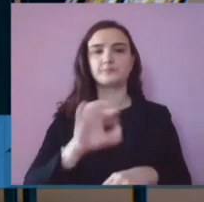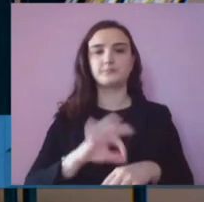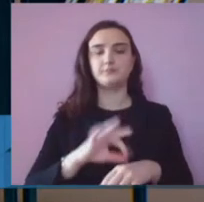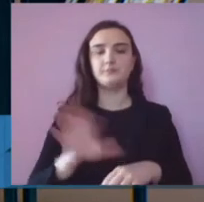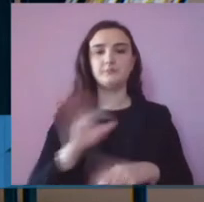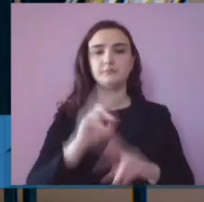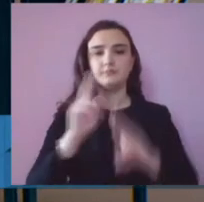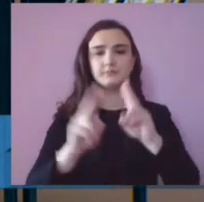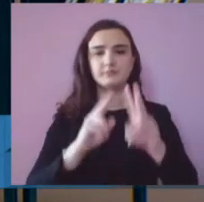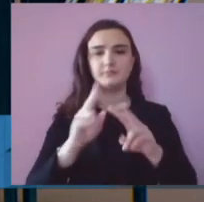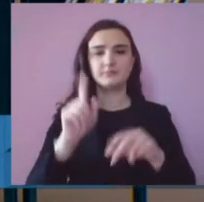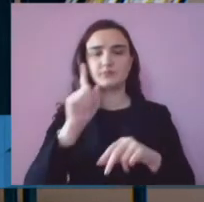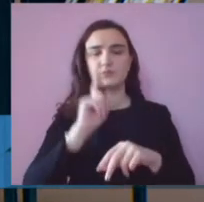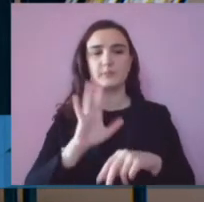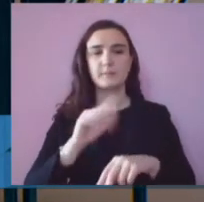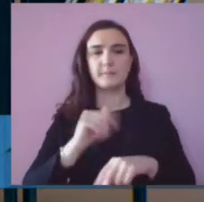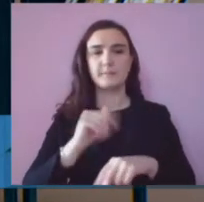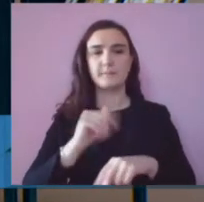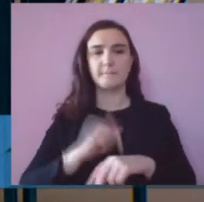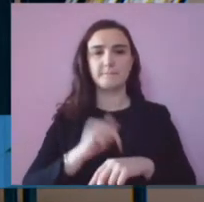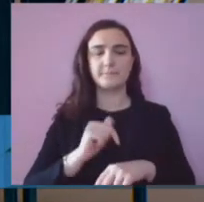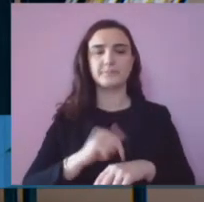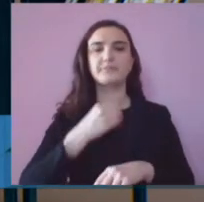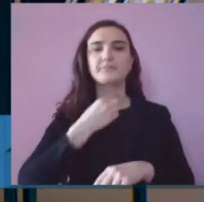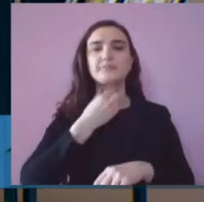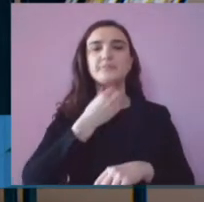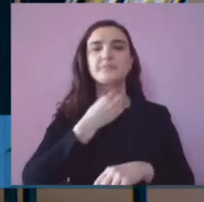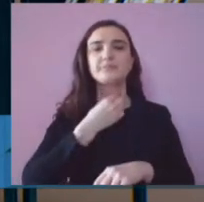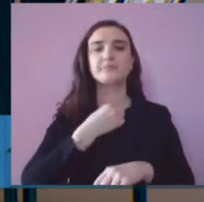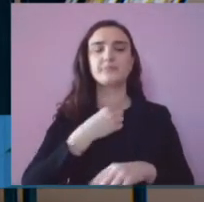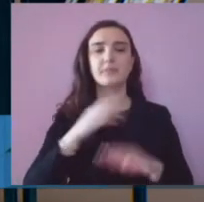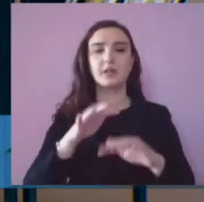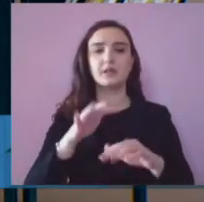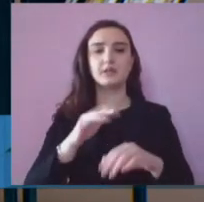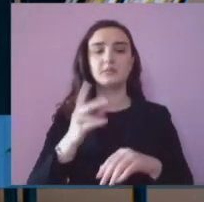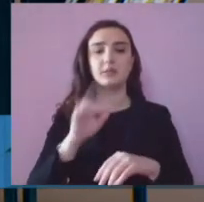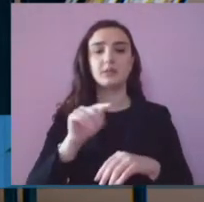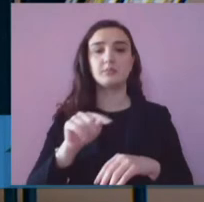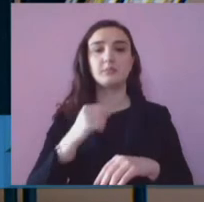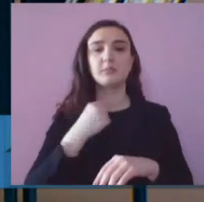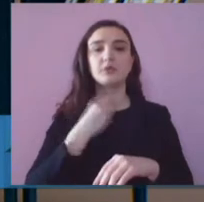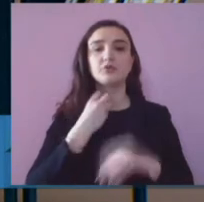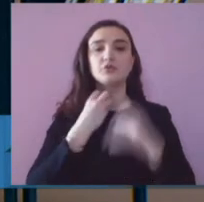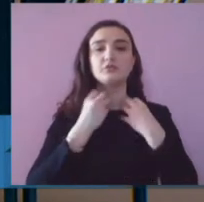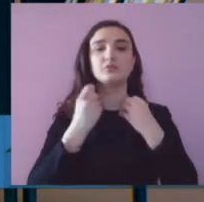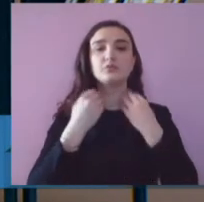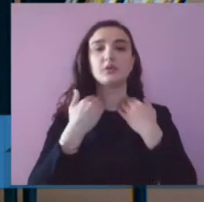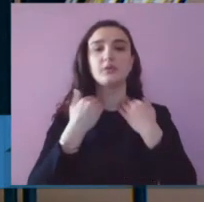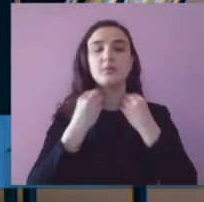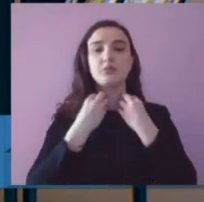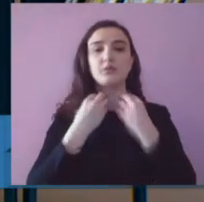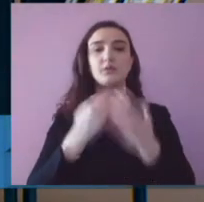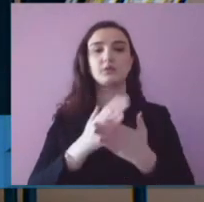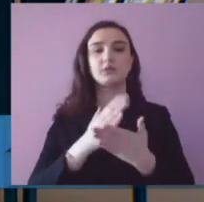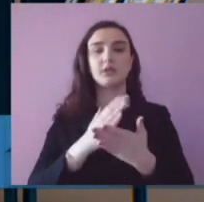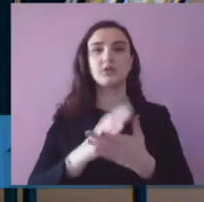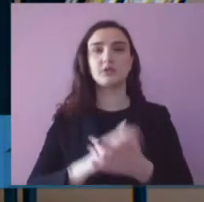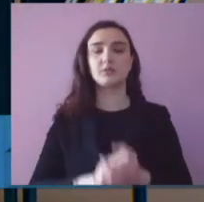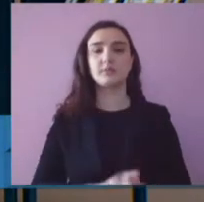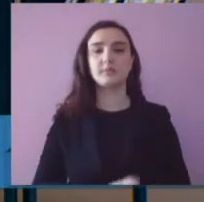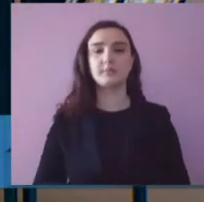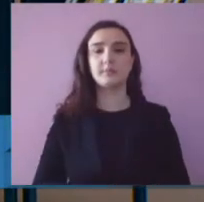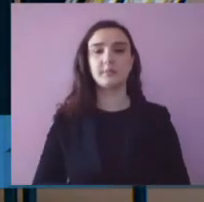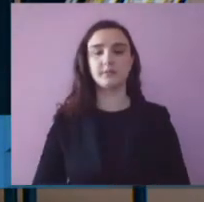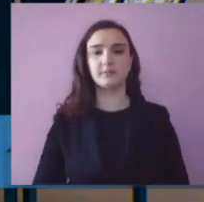უსიამოვნო შეგრძნებას ხელის ზედა ნაწილში, ყბის ქვეშა. არა, ფარისებრ ჯირკვალი ცოტა ქვემოთ არის მოთავსებული და აი მიდამოზე